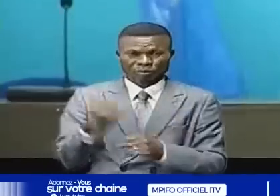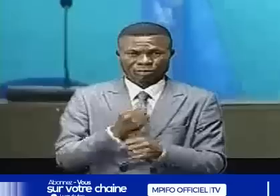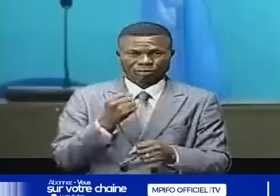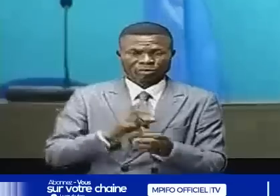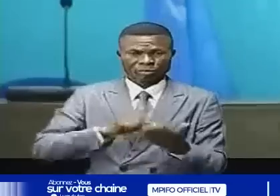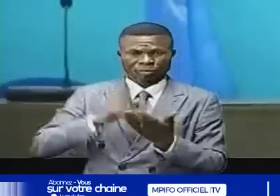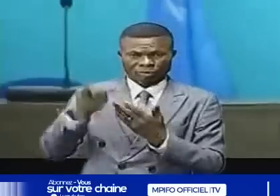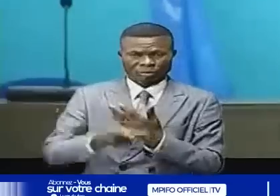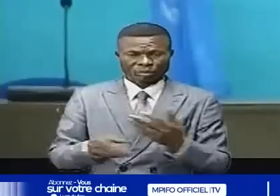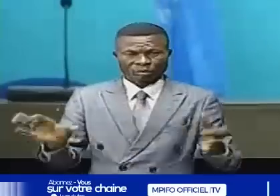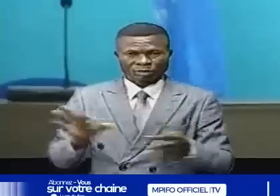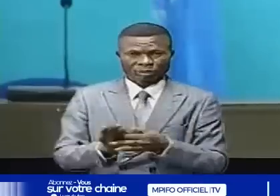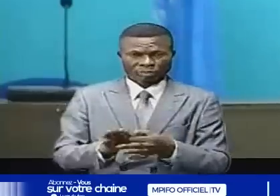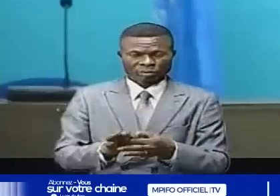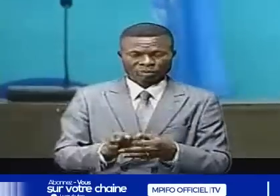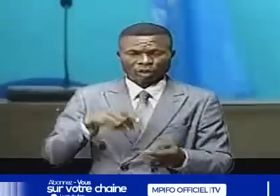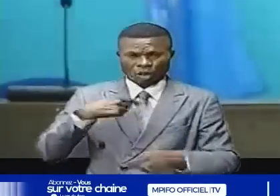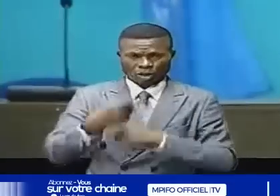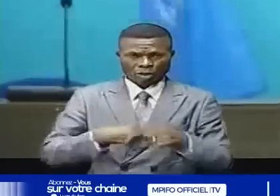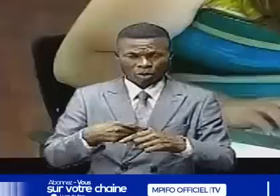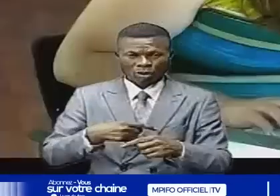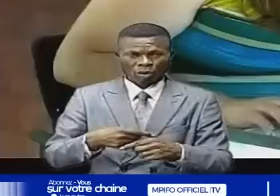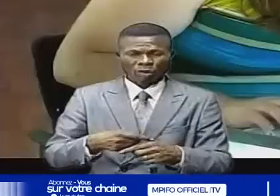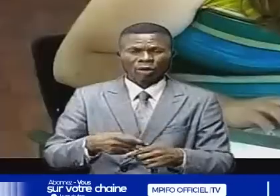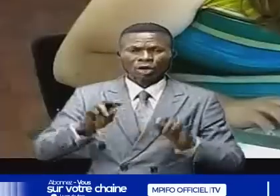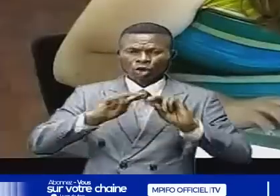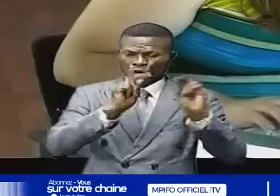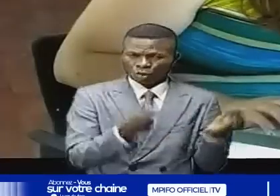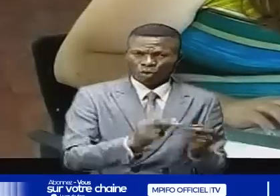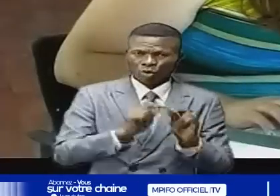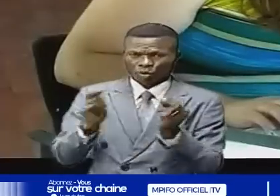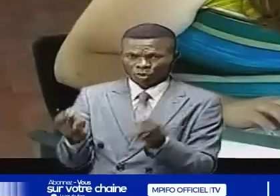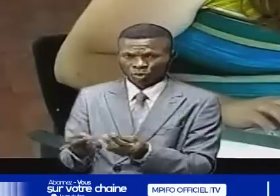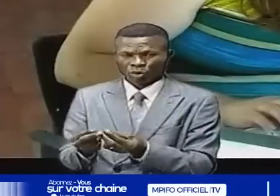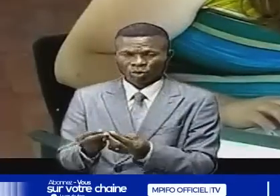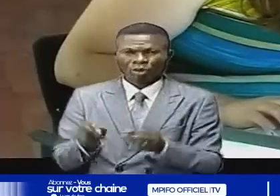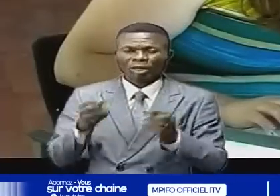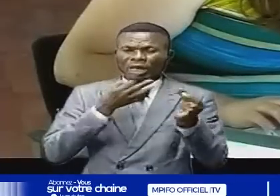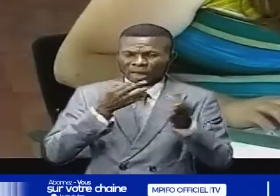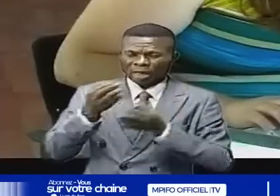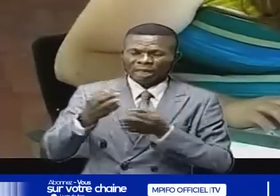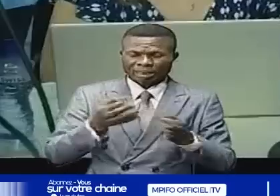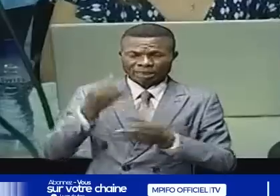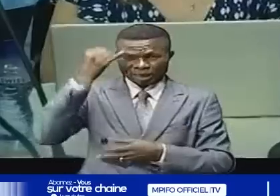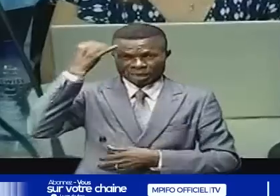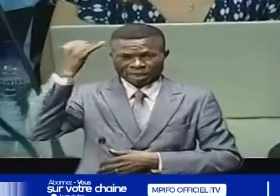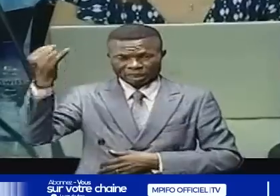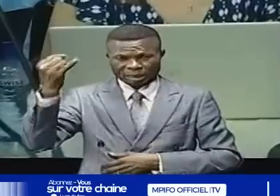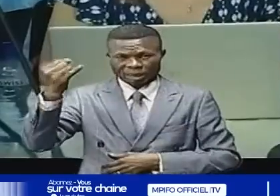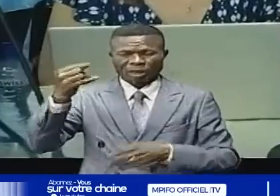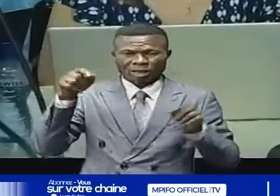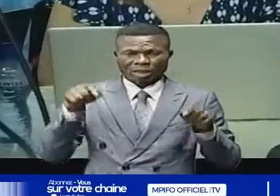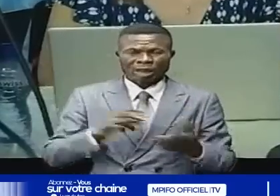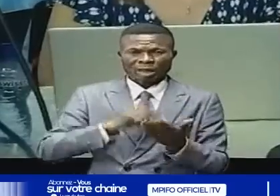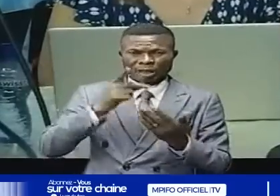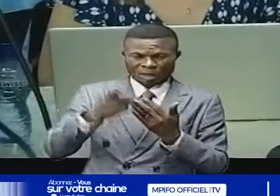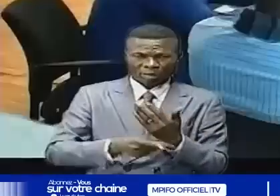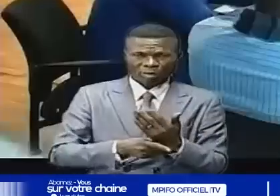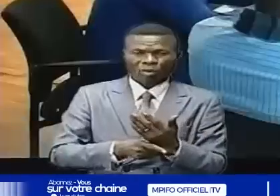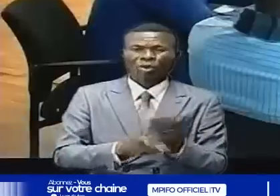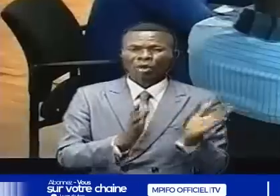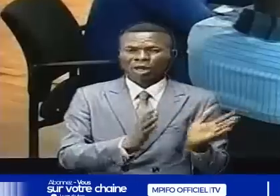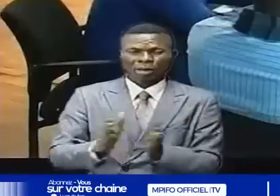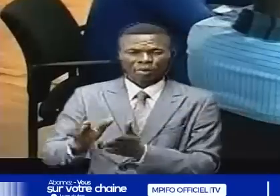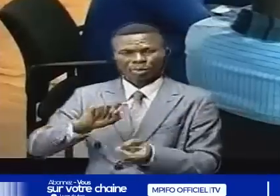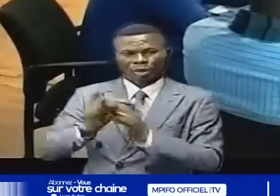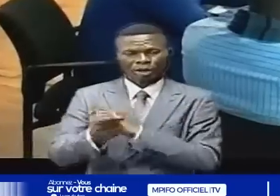plan conjoint sera éclaté en atelier en ligne de revoir et de définir les contextes dans lesquels les programmes vus